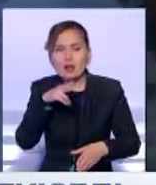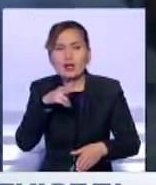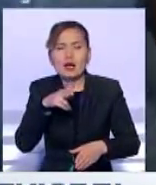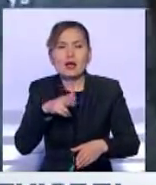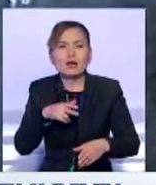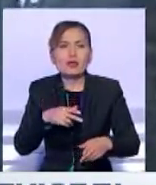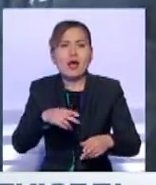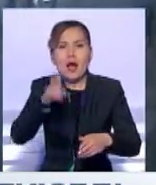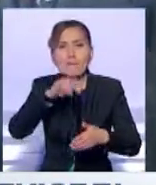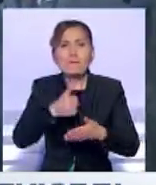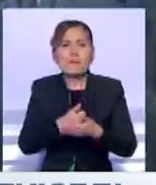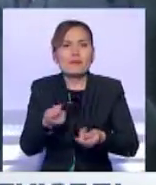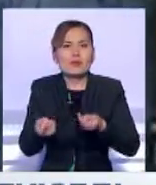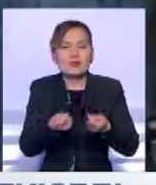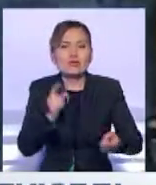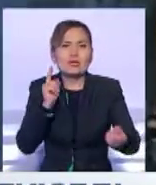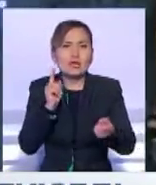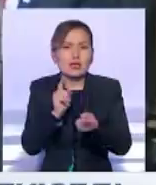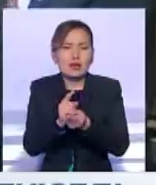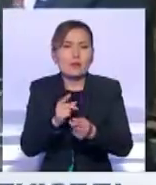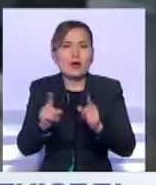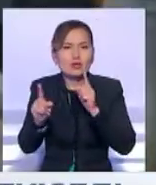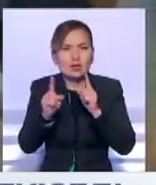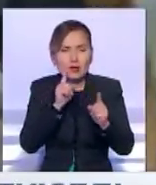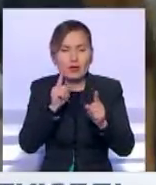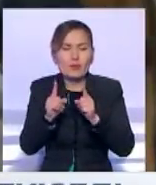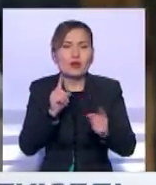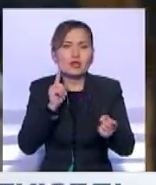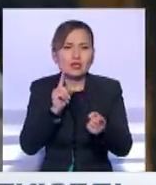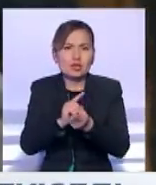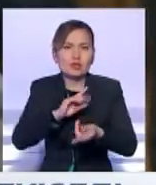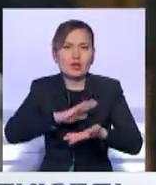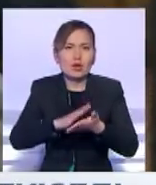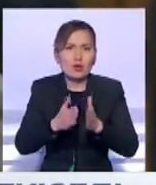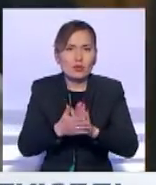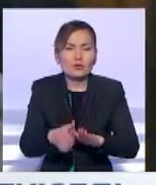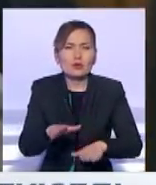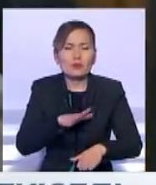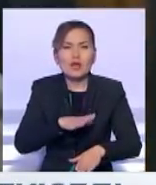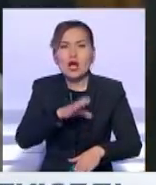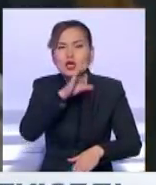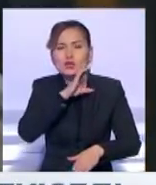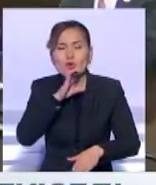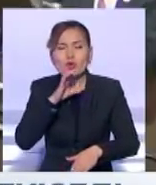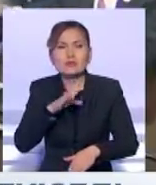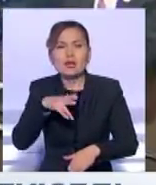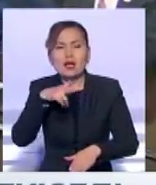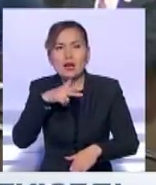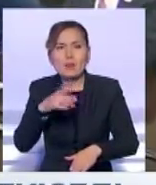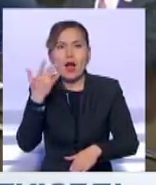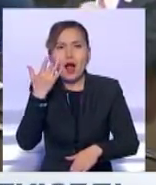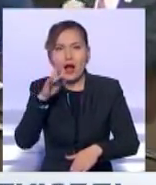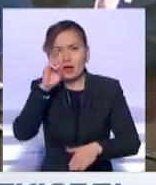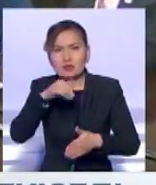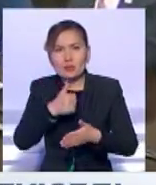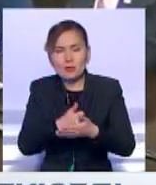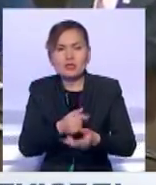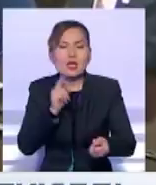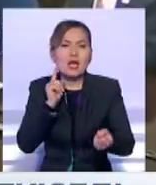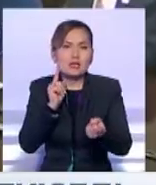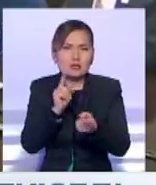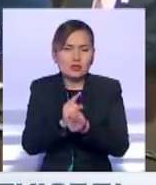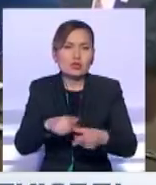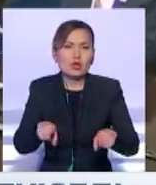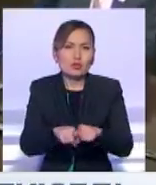Осылайша қос Кореяның басшылары саммит өткізуді ұйғарды. Сондай-ақ солтүстік Корея басшысы ақш президенті Дональд Трамппен кездесуге дайын